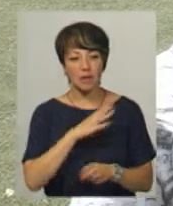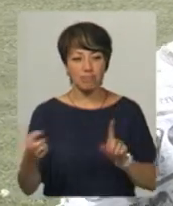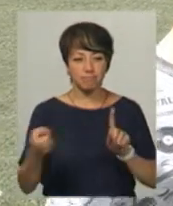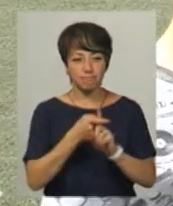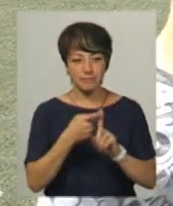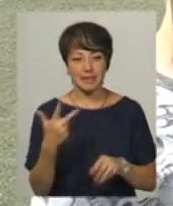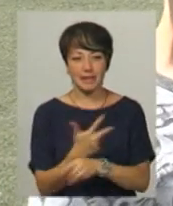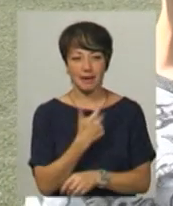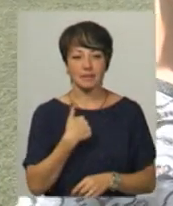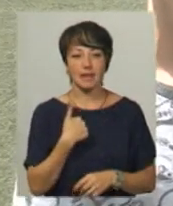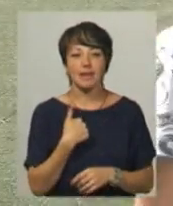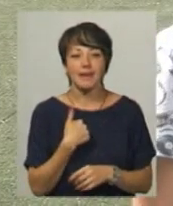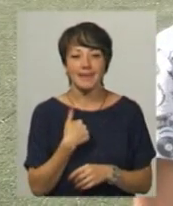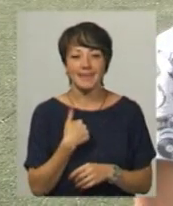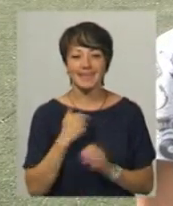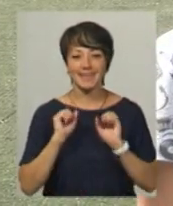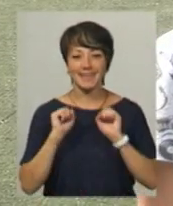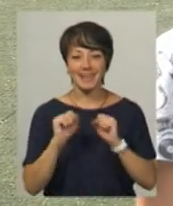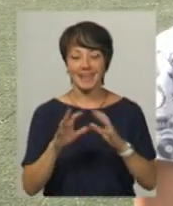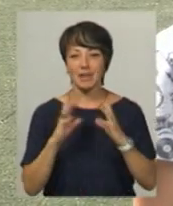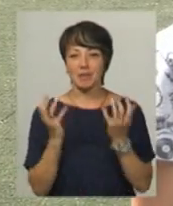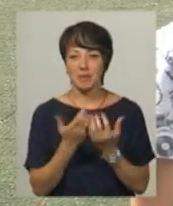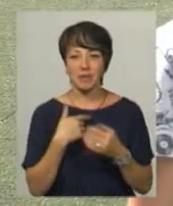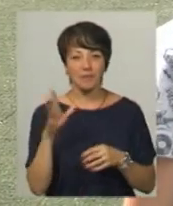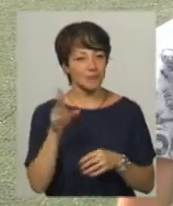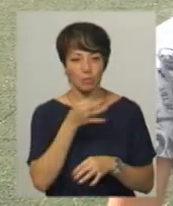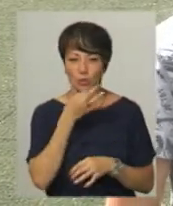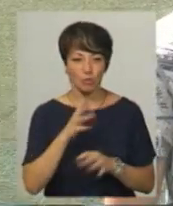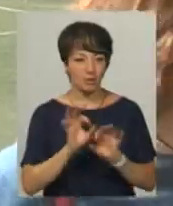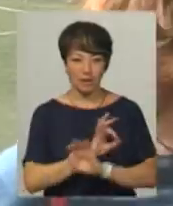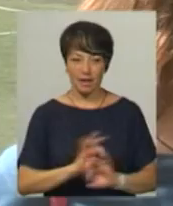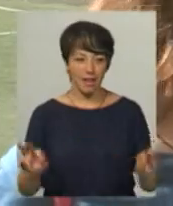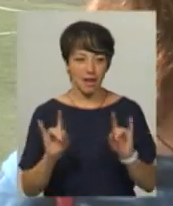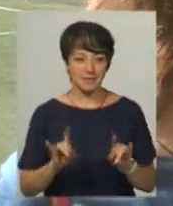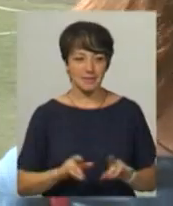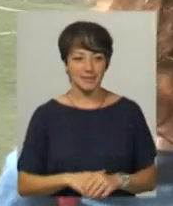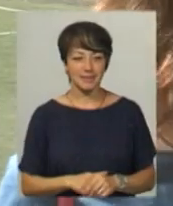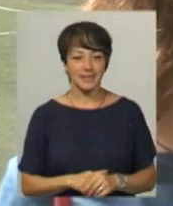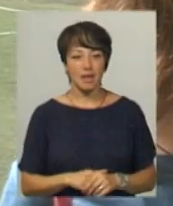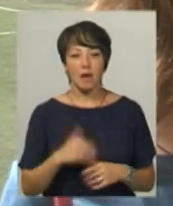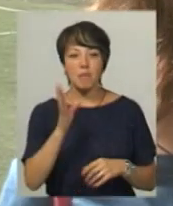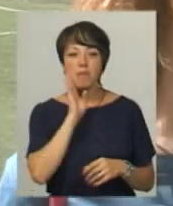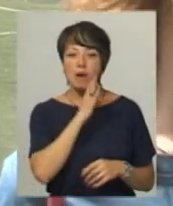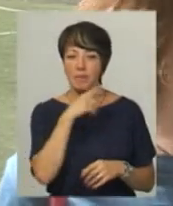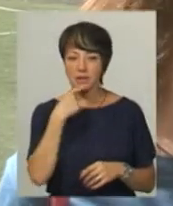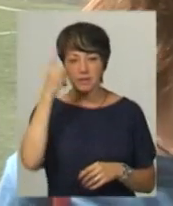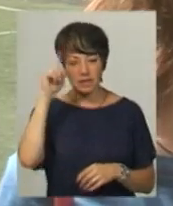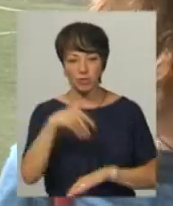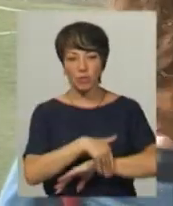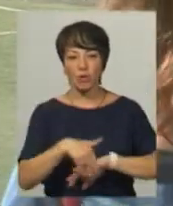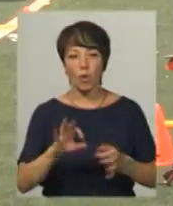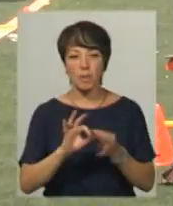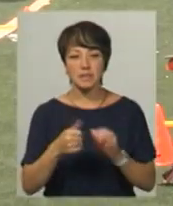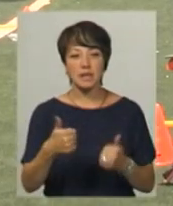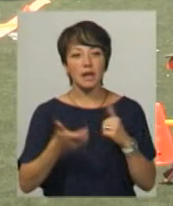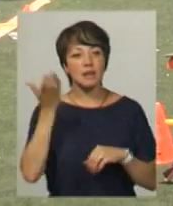Я кидав ще м'ячика. Мені ще подобалось. Клас. Його мама Тетяна Самсонюк каже, знали про дворові Олімпійські